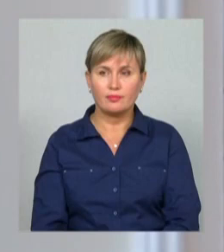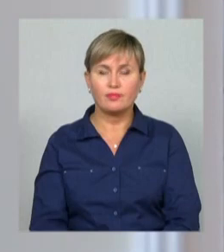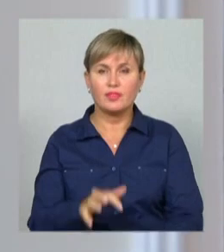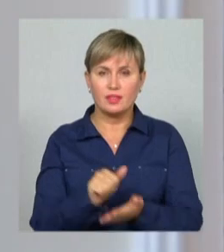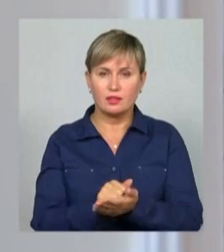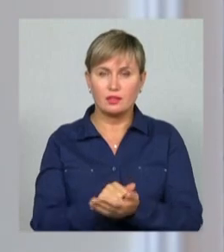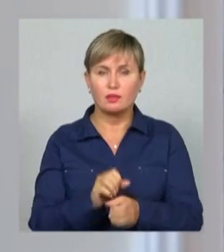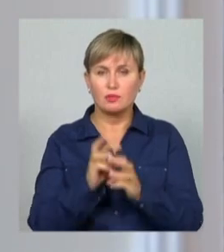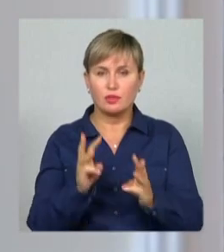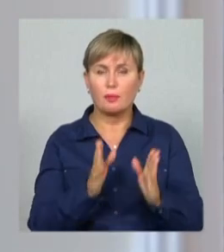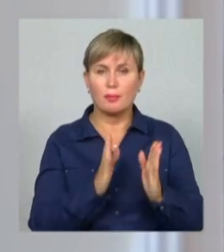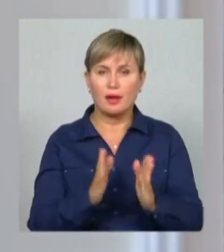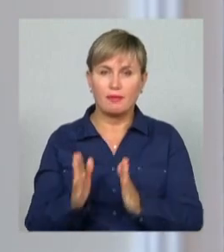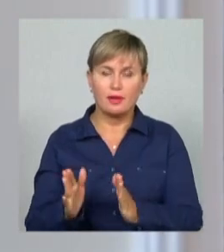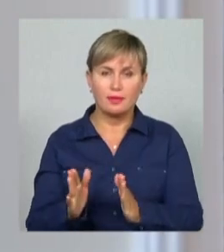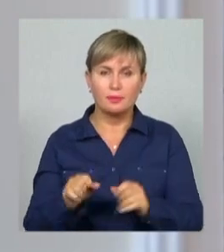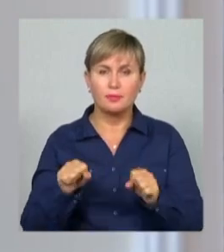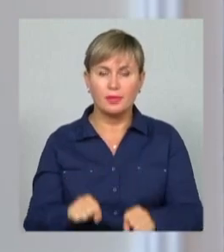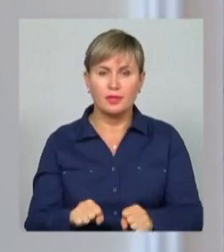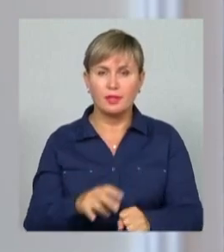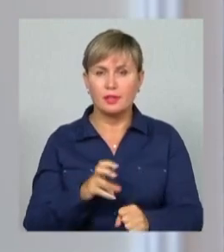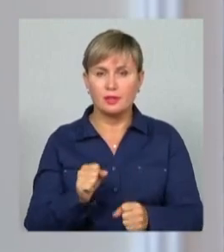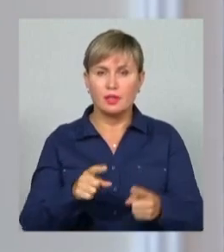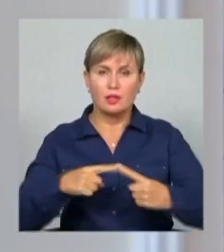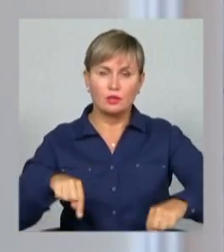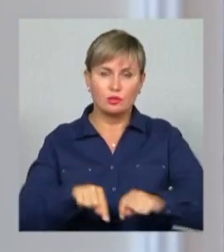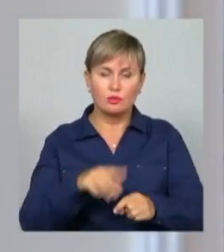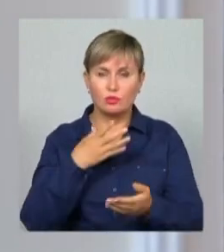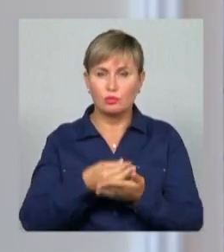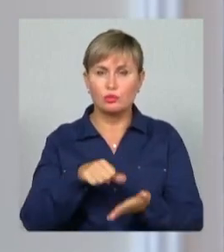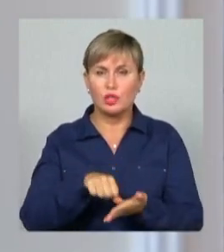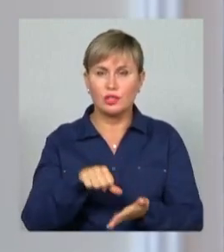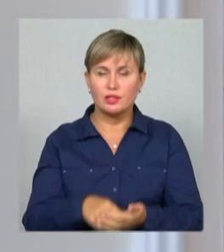занимались обеспечением правопорядка на обслуживаемом участке.